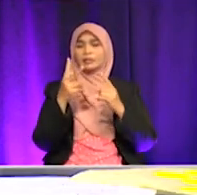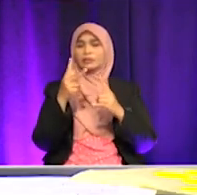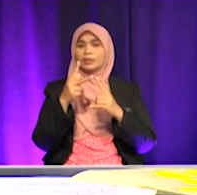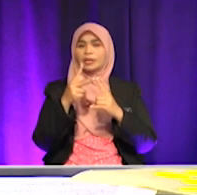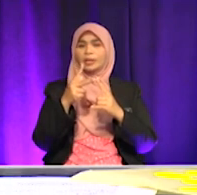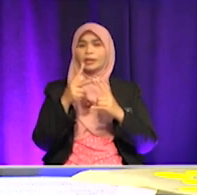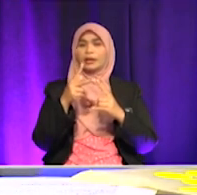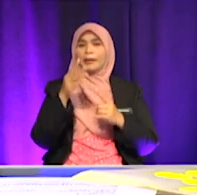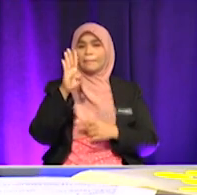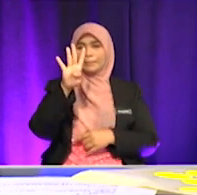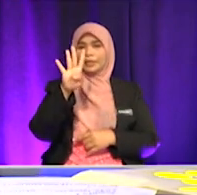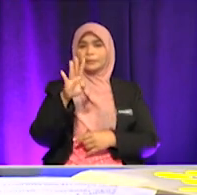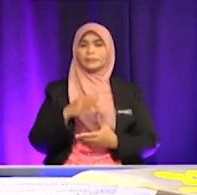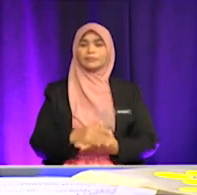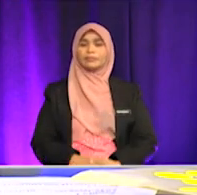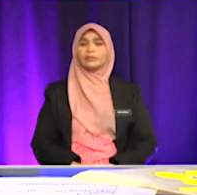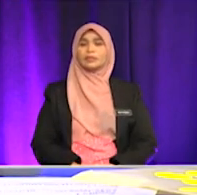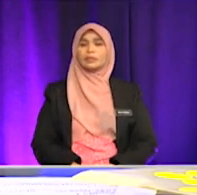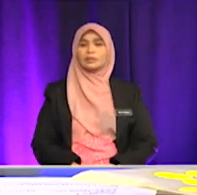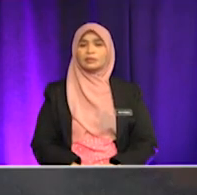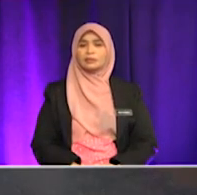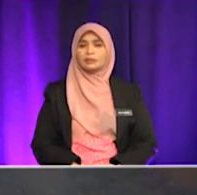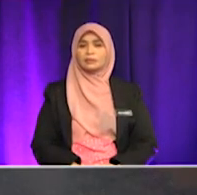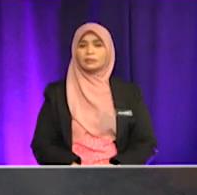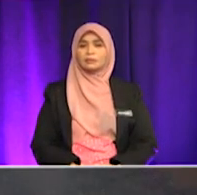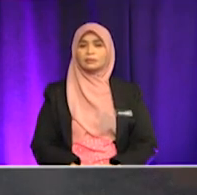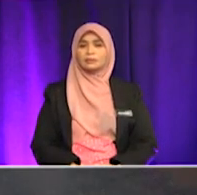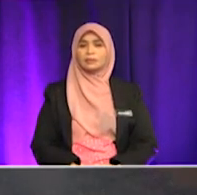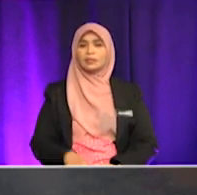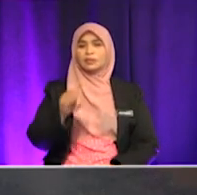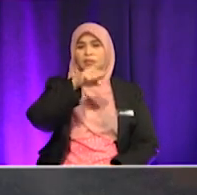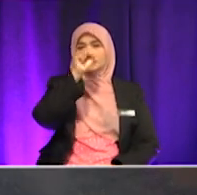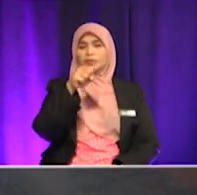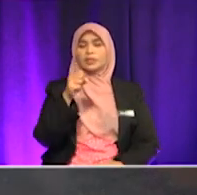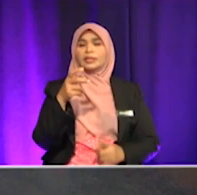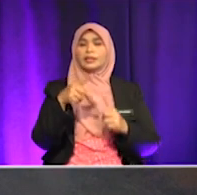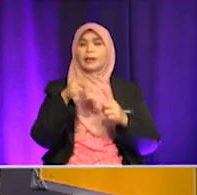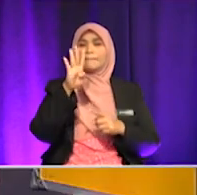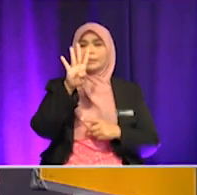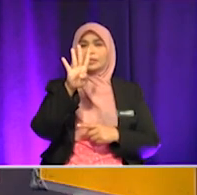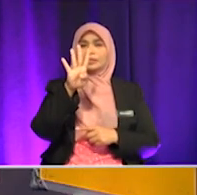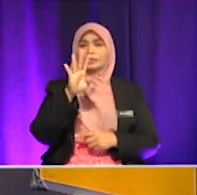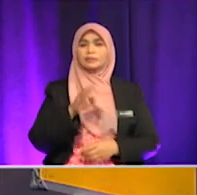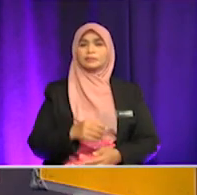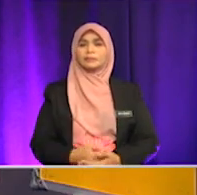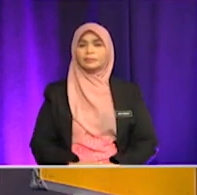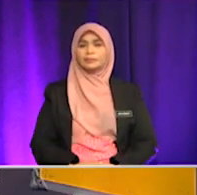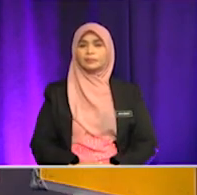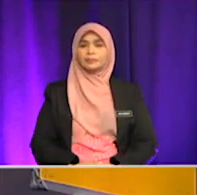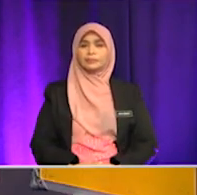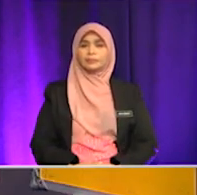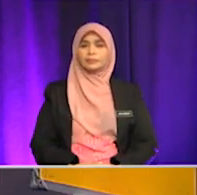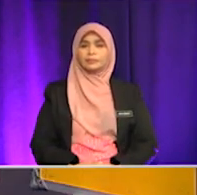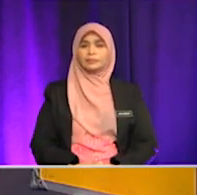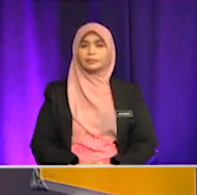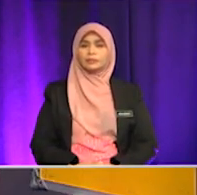jadi, Nadua mendahului kawan-kawannya. Okey, soalan yang keempat. Okey, yang ini soalan